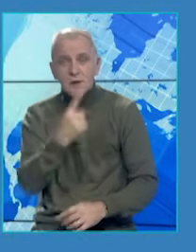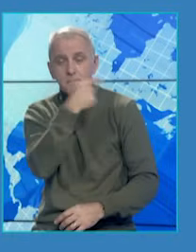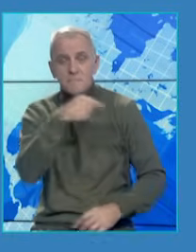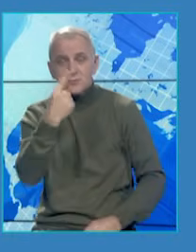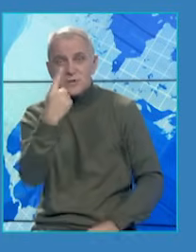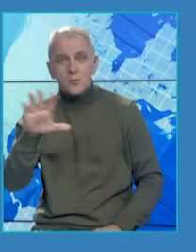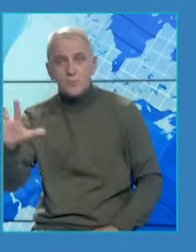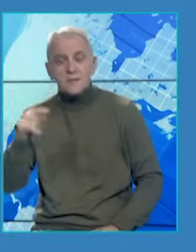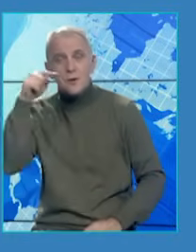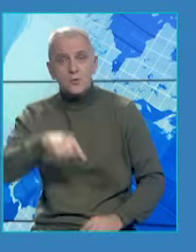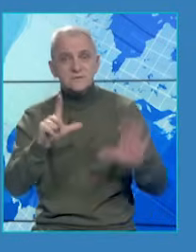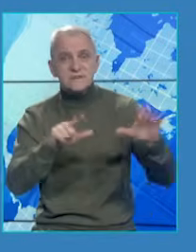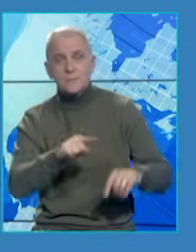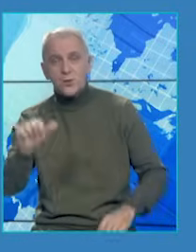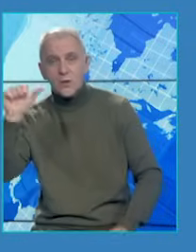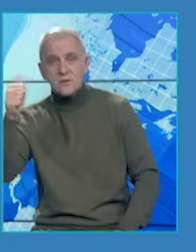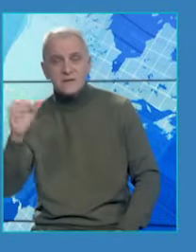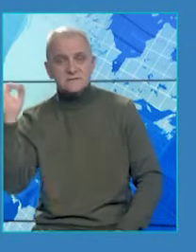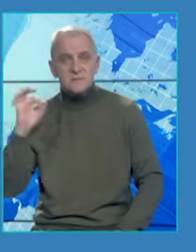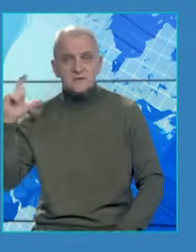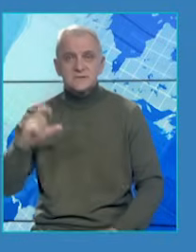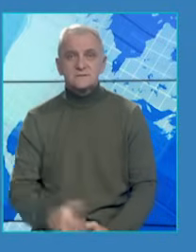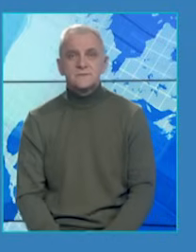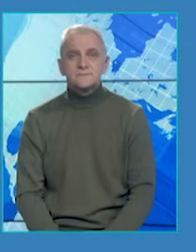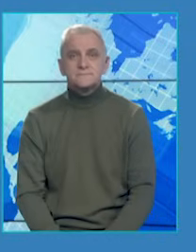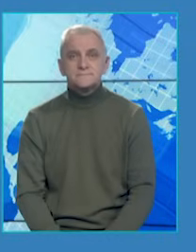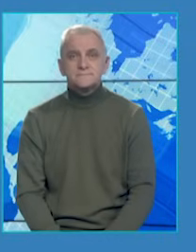1 do 5 na jugu zemlje od 7 do 11 stupnjeva.